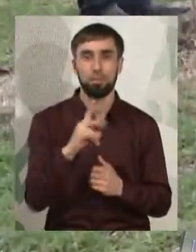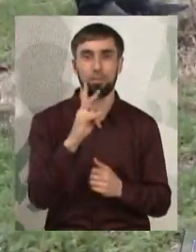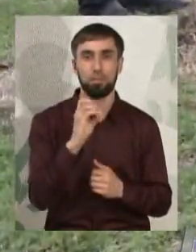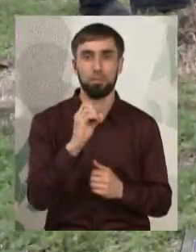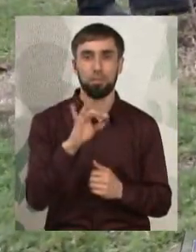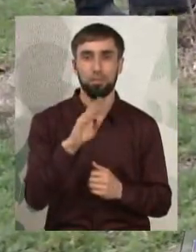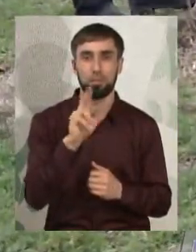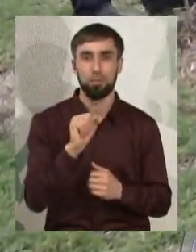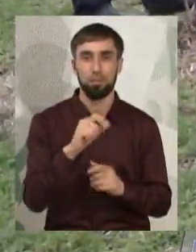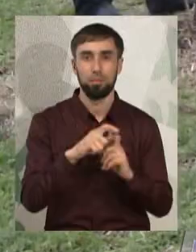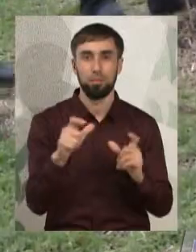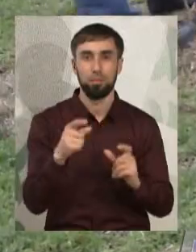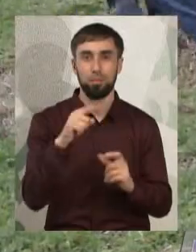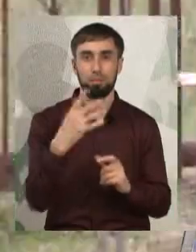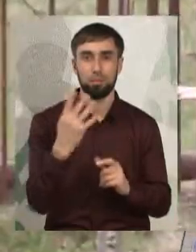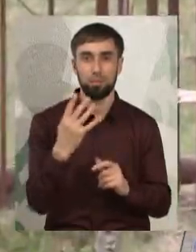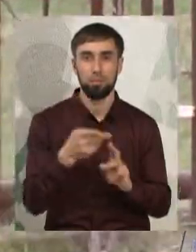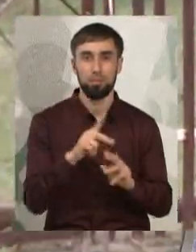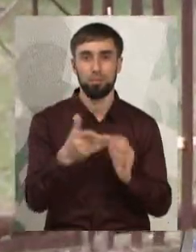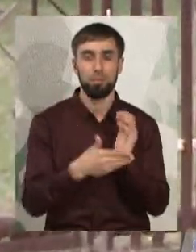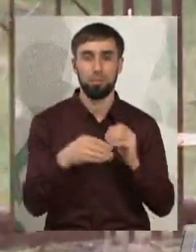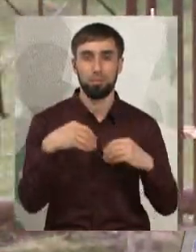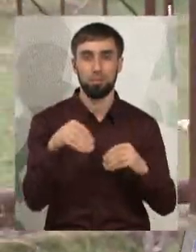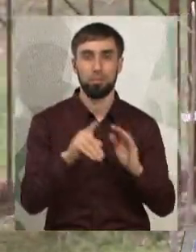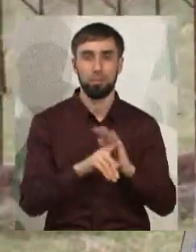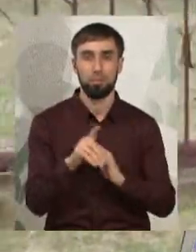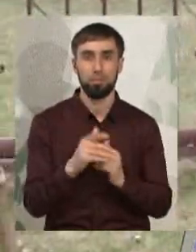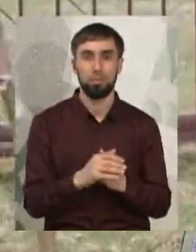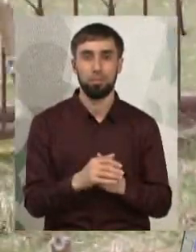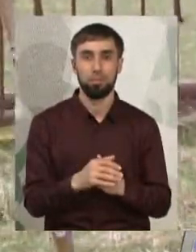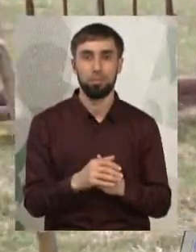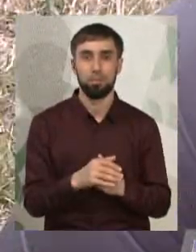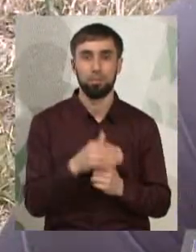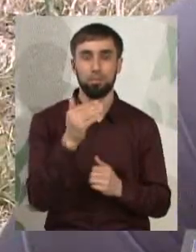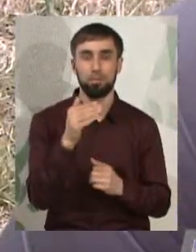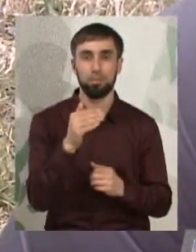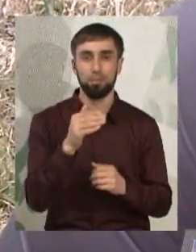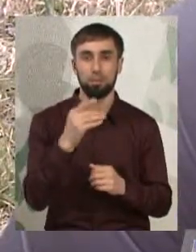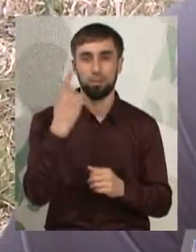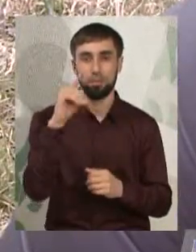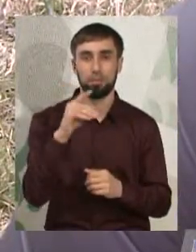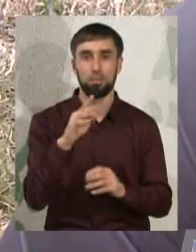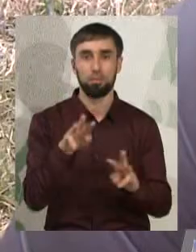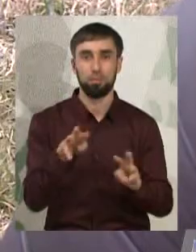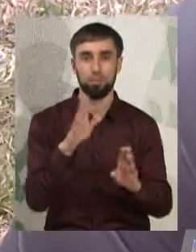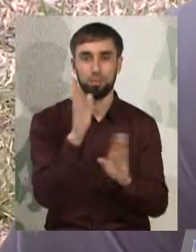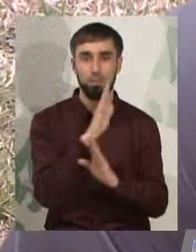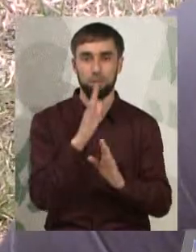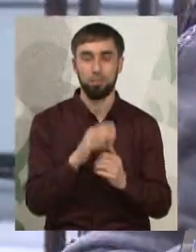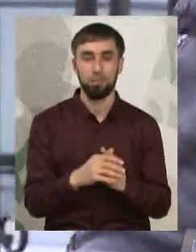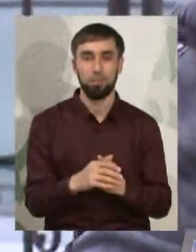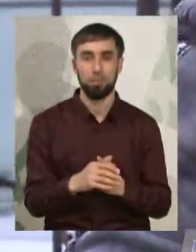местные жители и представители различных организаций в рамках всероссийской акции. Ее инициатор Минприроды Республики совместно с общественным движением «Волонтеры